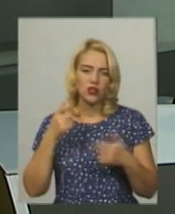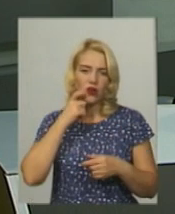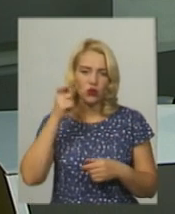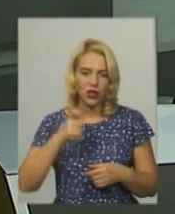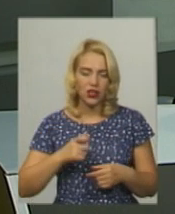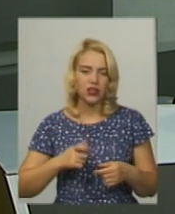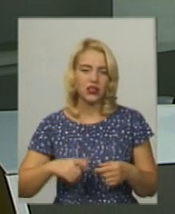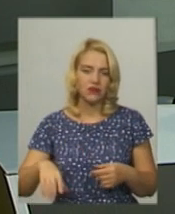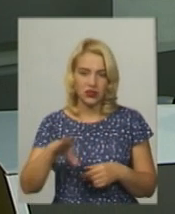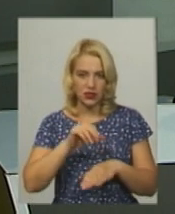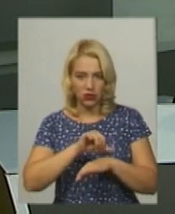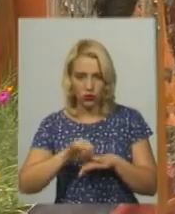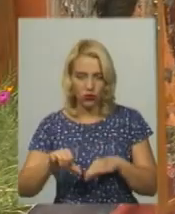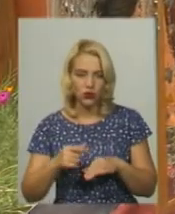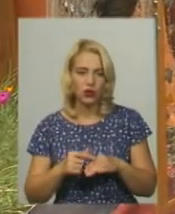місця проведення фесту.